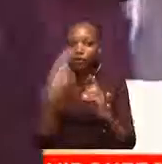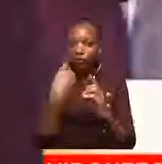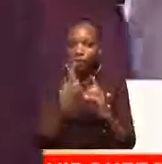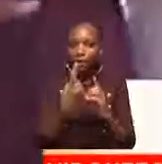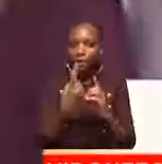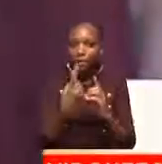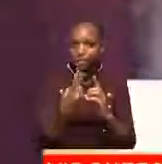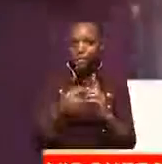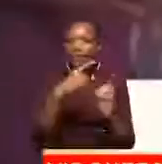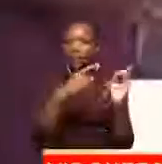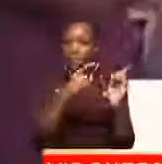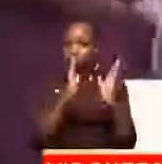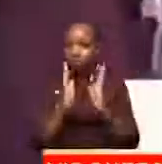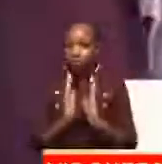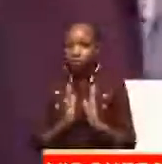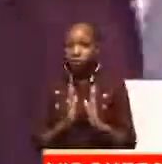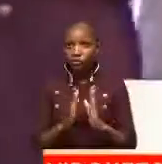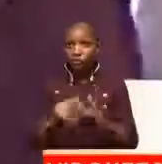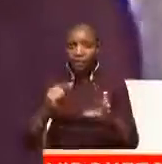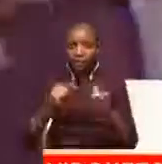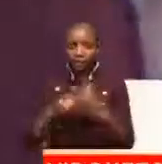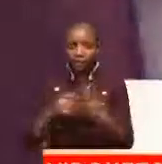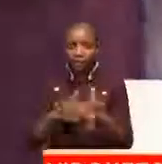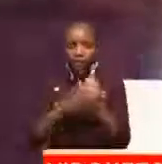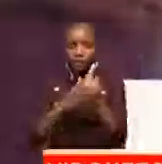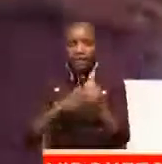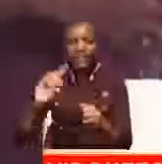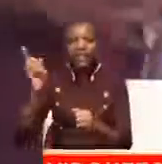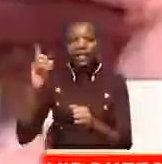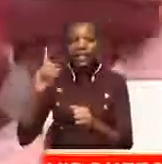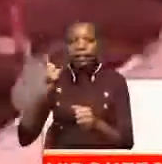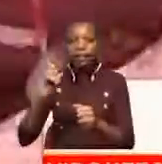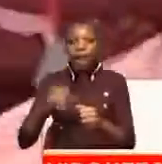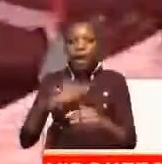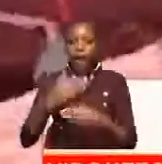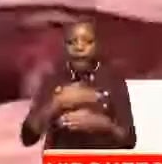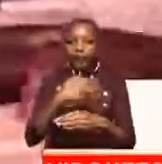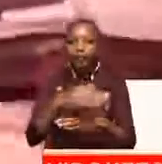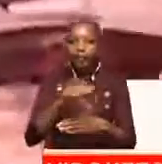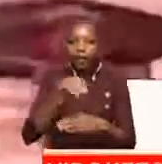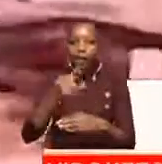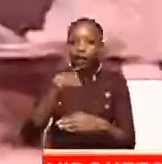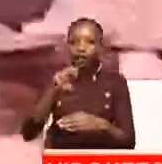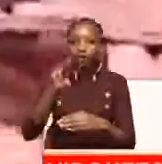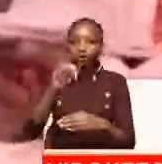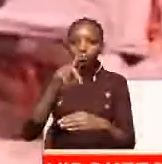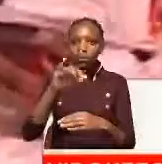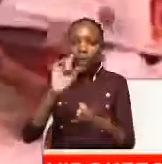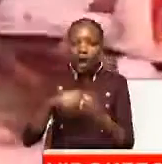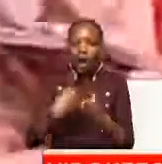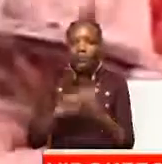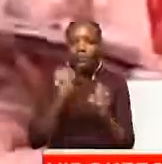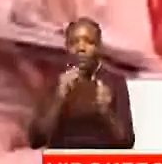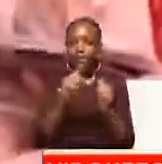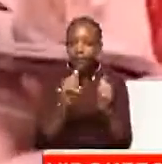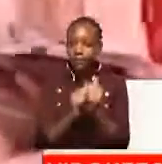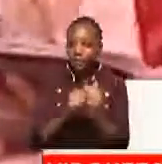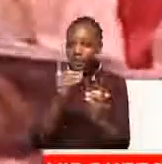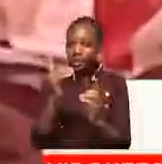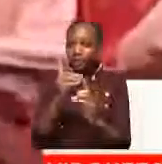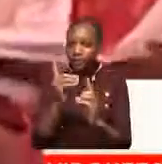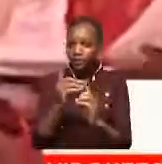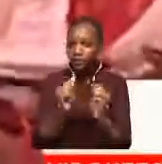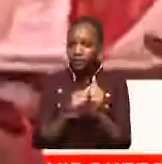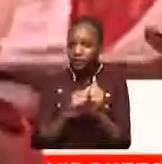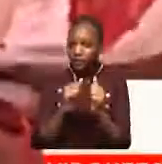1997 Ndingi alichukua kiti cha askofu mkuu wa Nairobi baada ya kardinali Otunga. Oktoba tarehe 6 mwaka 2007